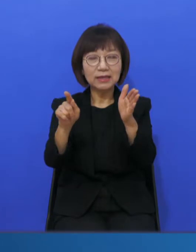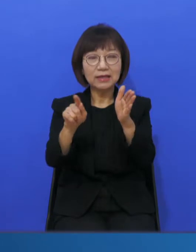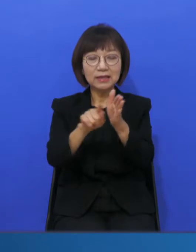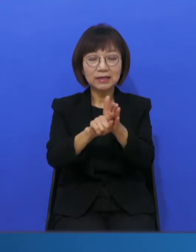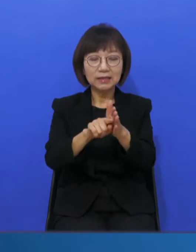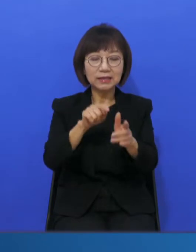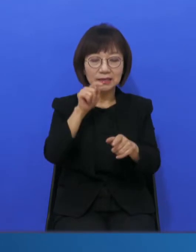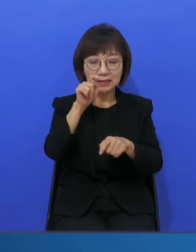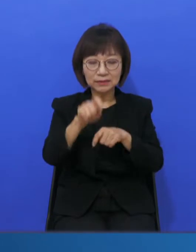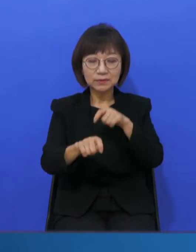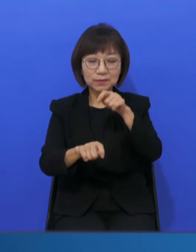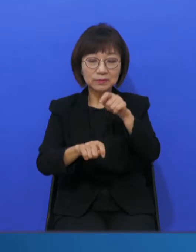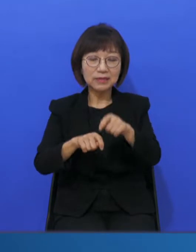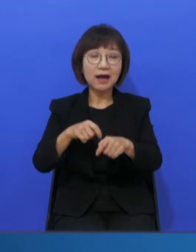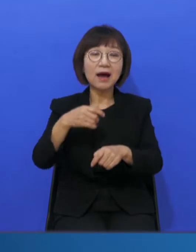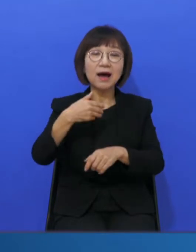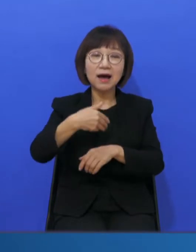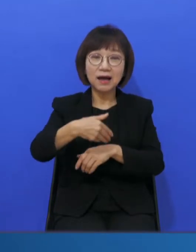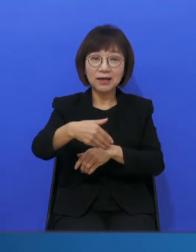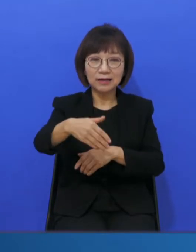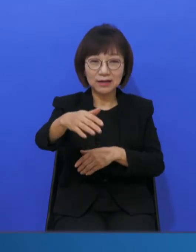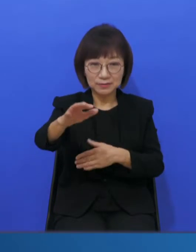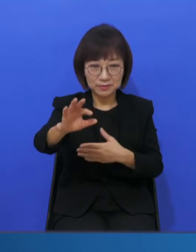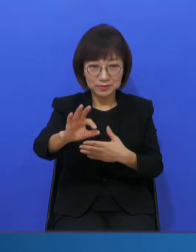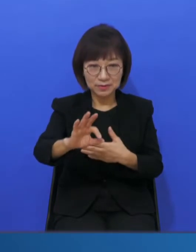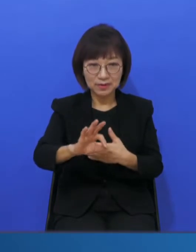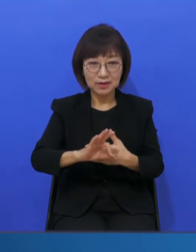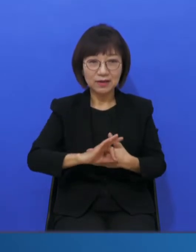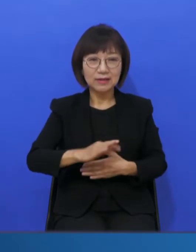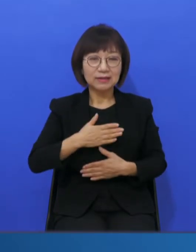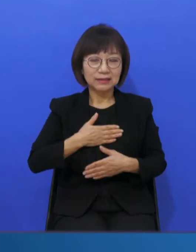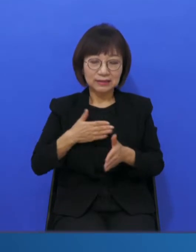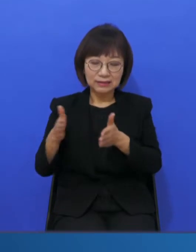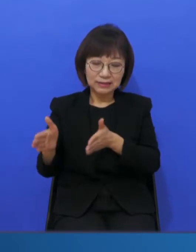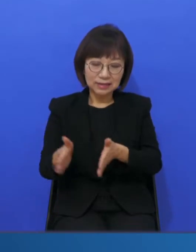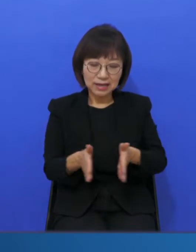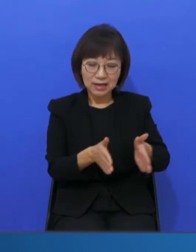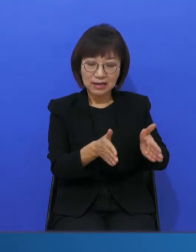주를 믿고 나가며